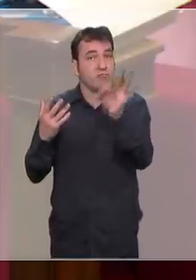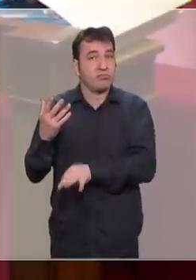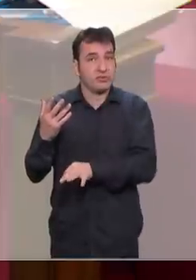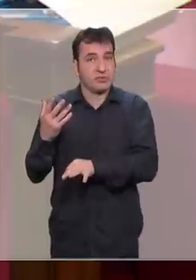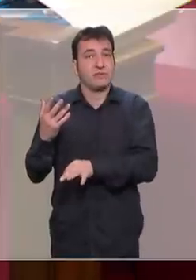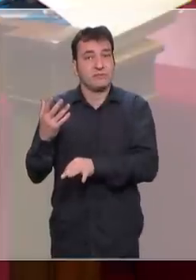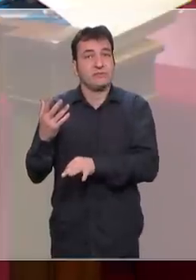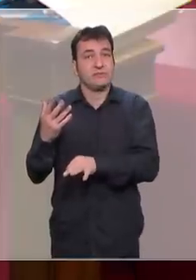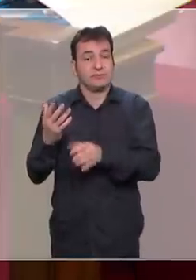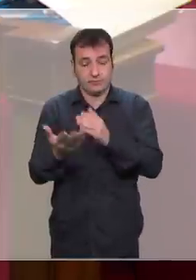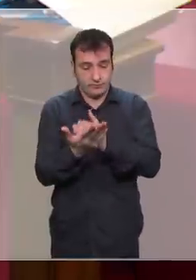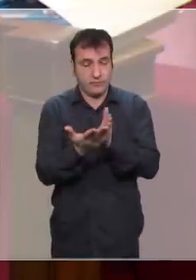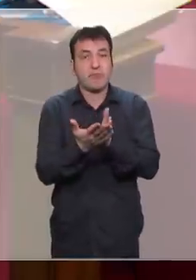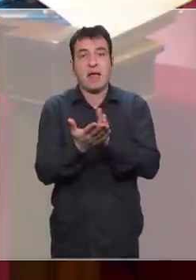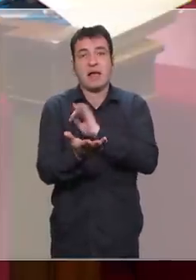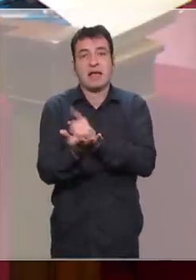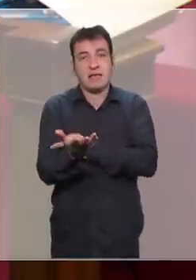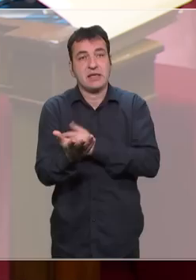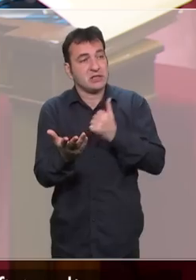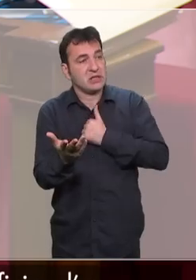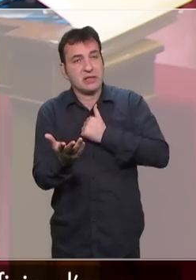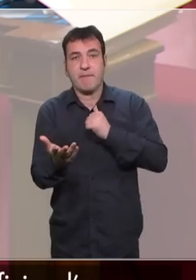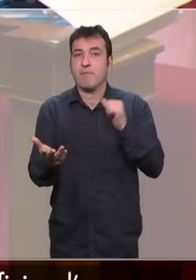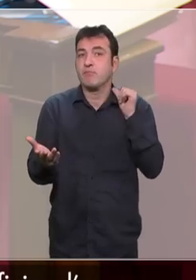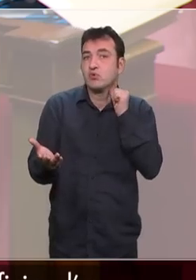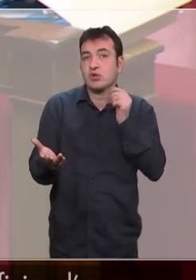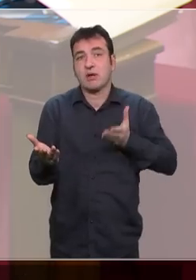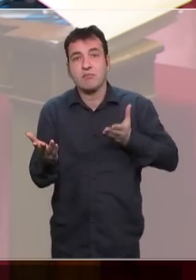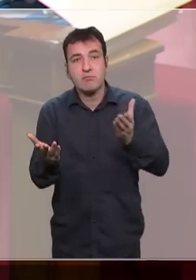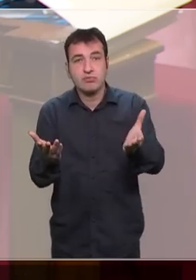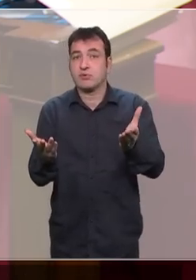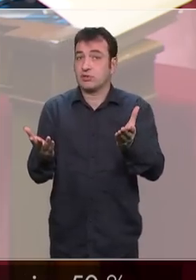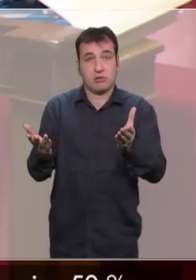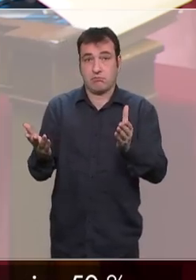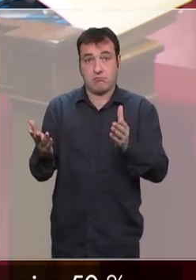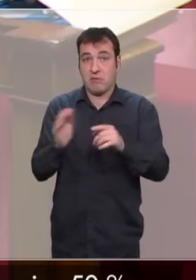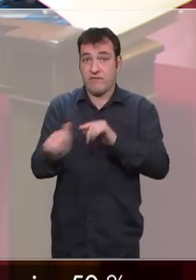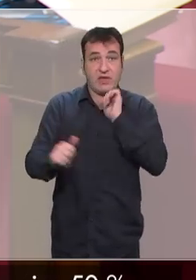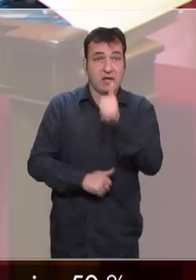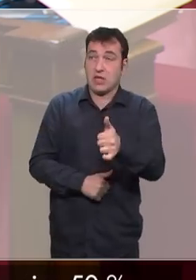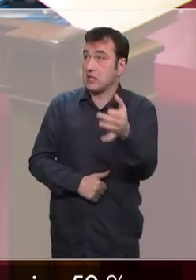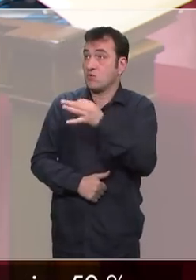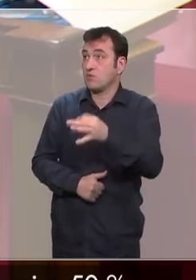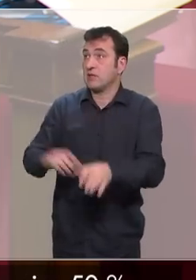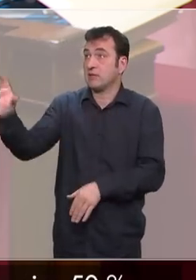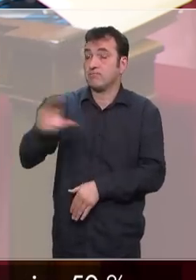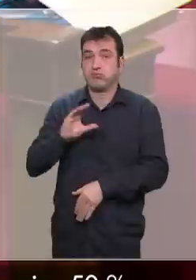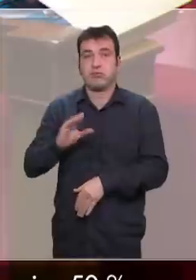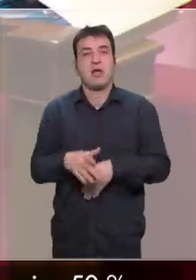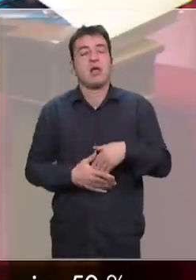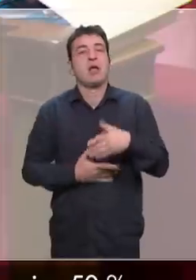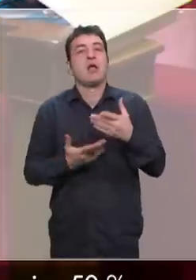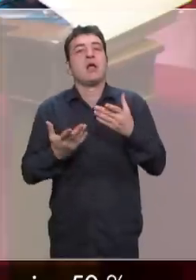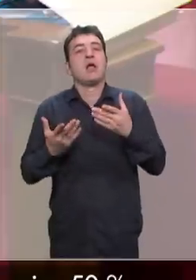part énergie de nos artisans, bouchers, boulangers. Monsieur Dubois, vous avez posé votre question avec